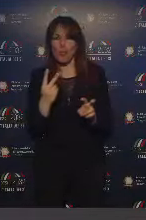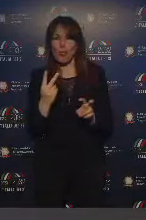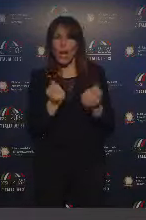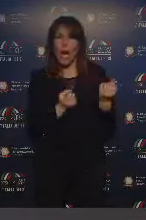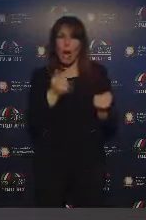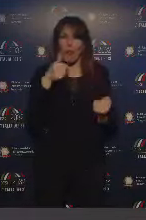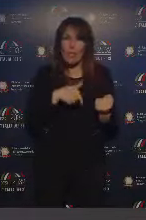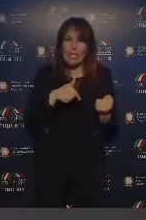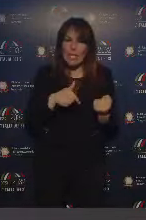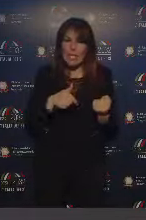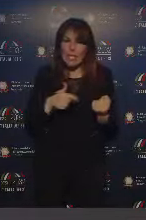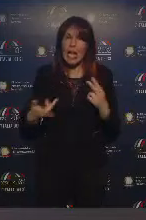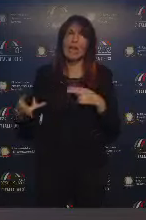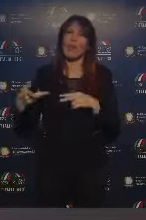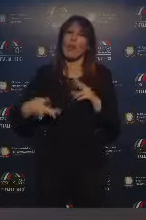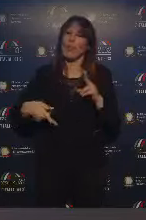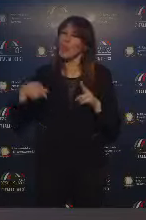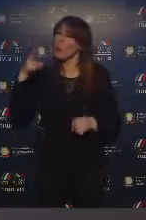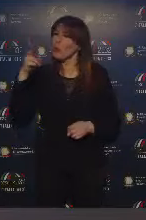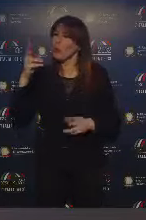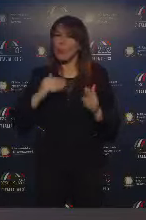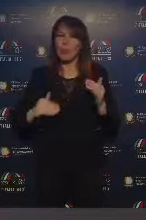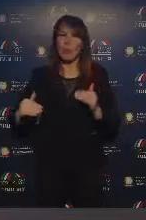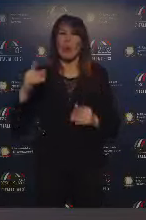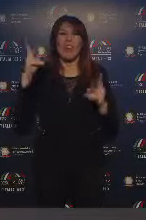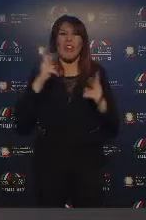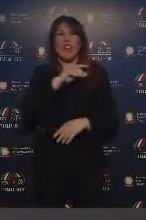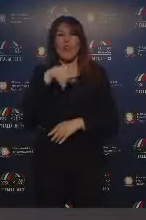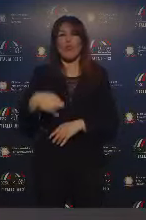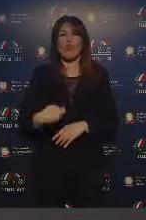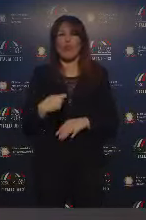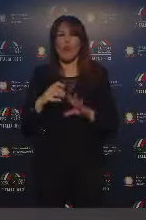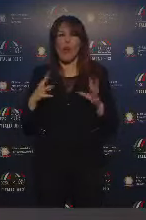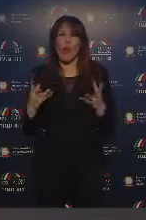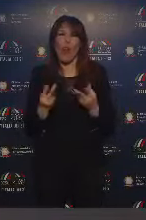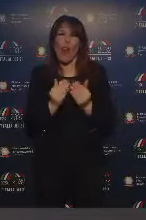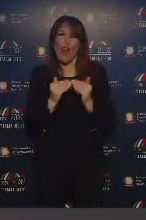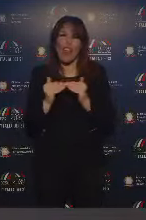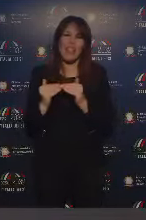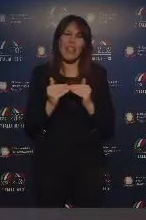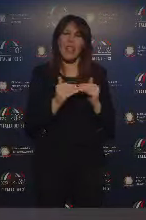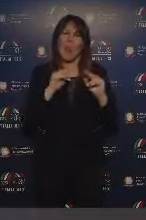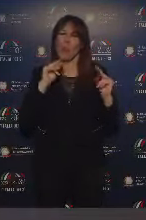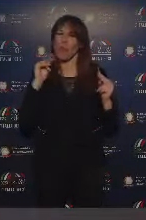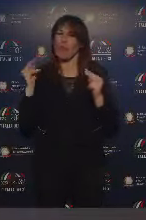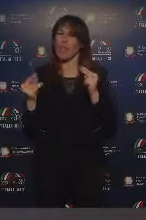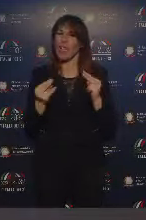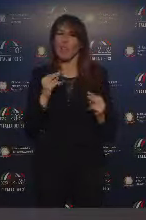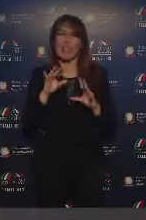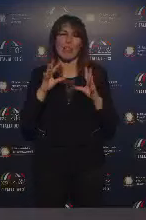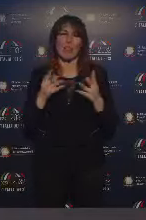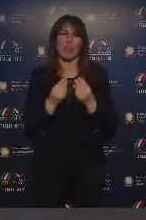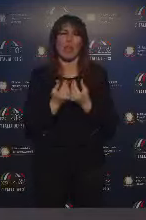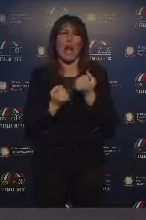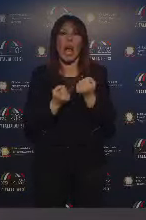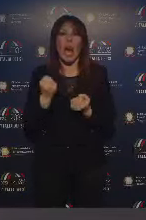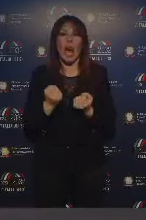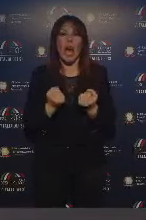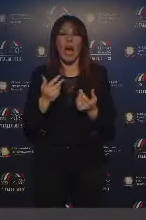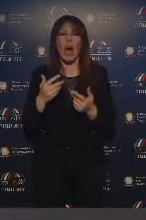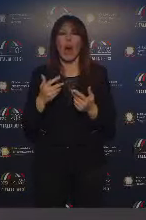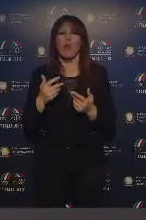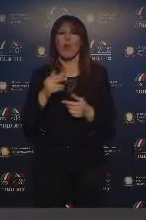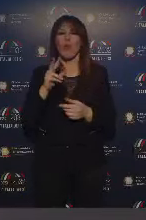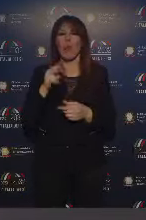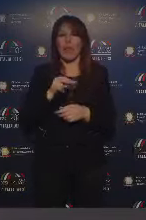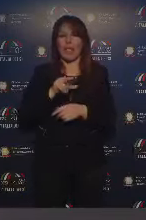diesel quindi è veramente un suicidio collettivo da tutti i punti di vista mettere fuori mercato dal 2035 le